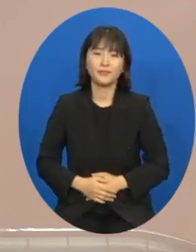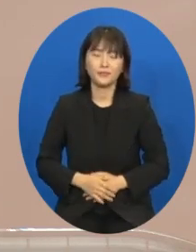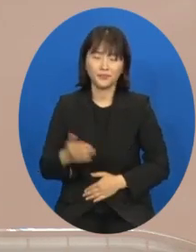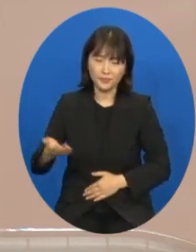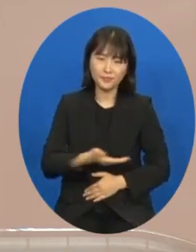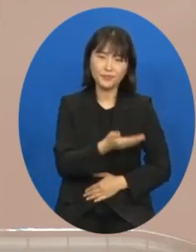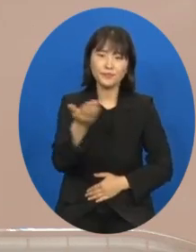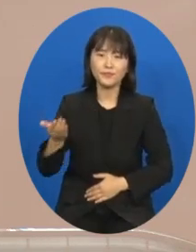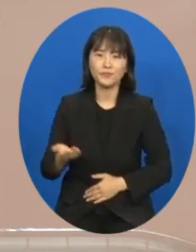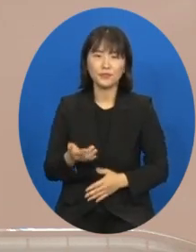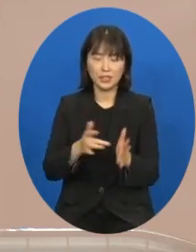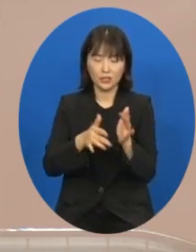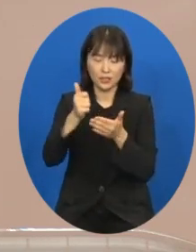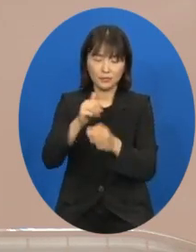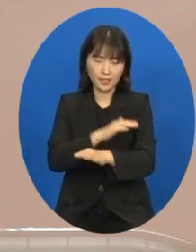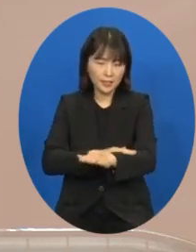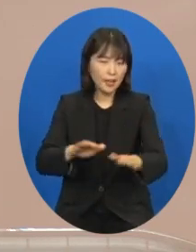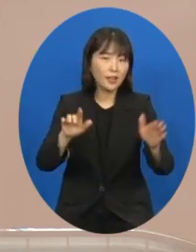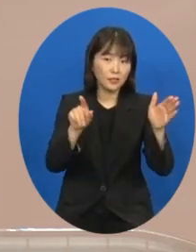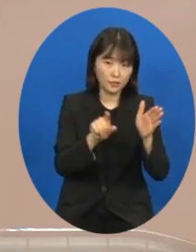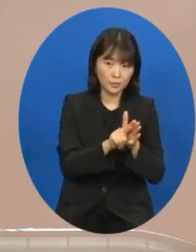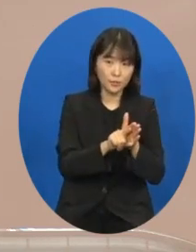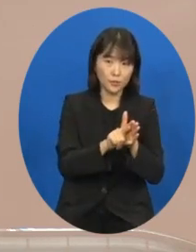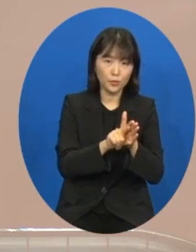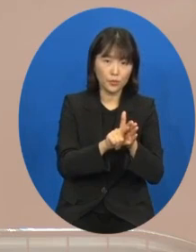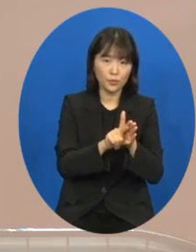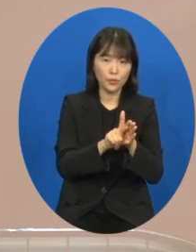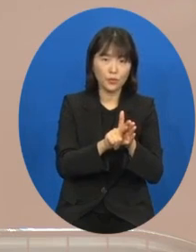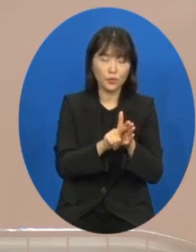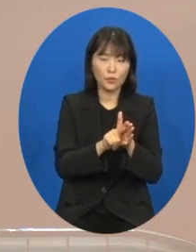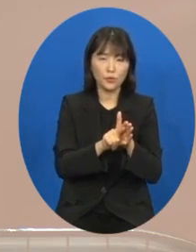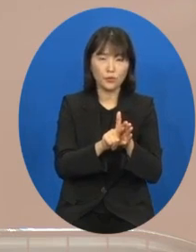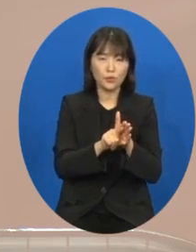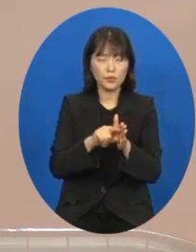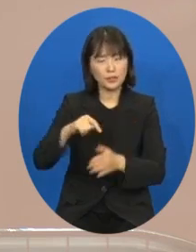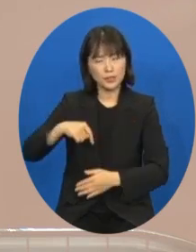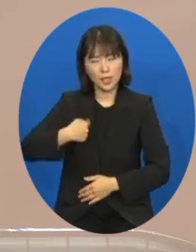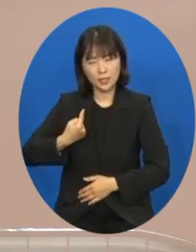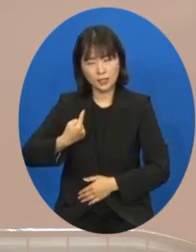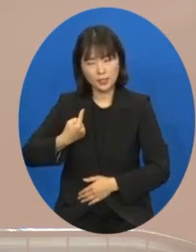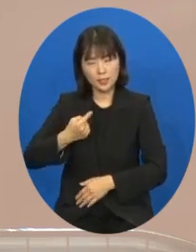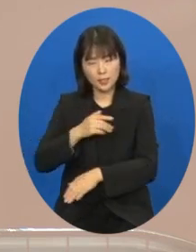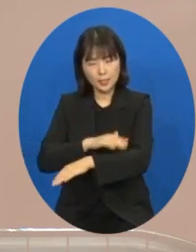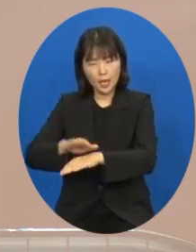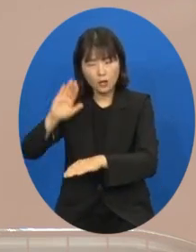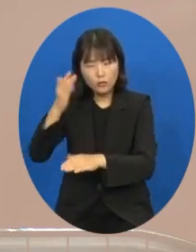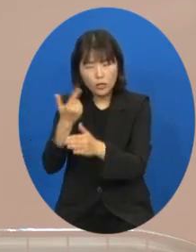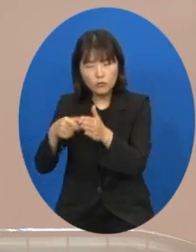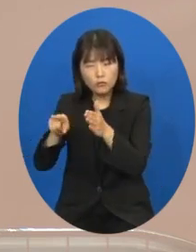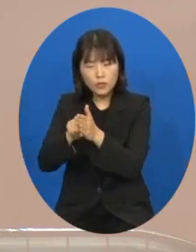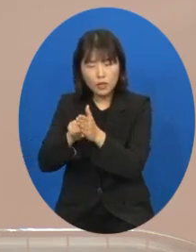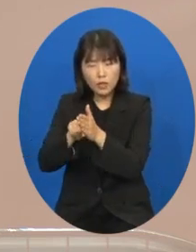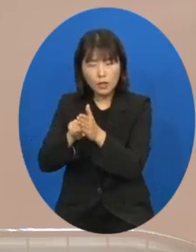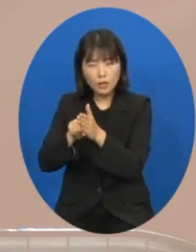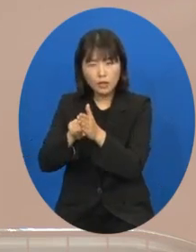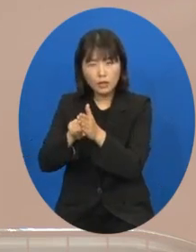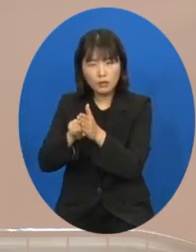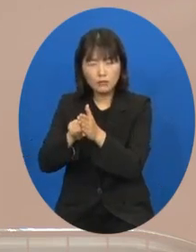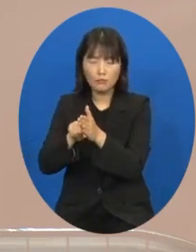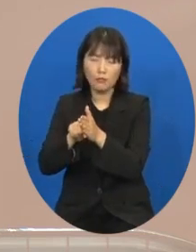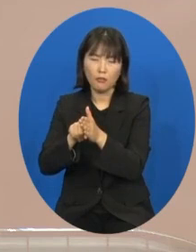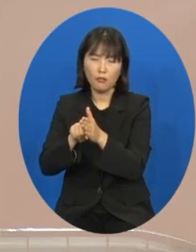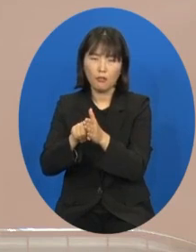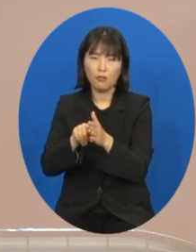여러분, 예수님을 잘 믿는 것과 결국 자기 자신이 잘 되자고 하는 것하고는 정말 종이 한